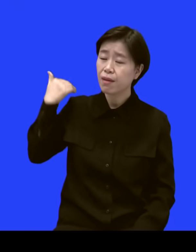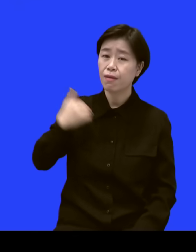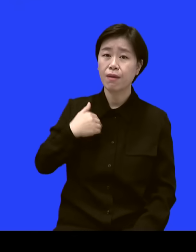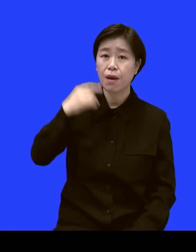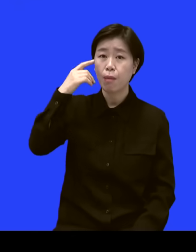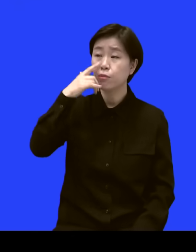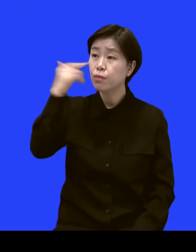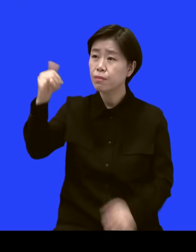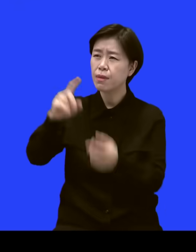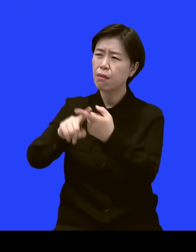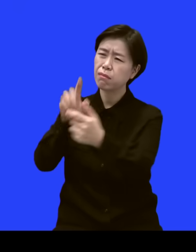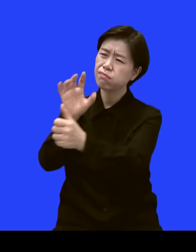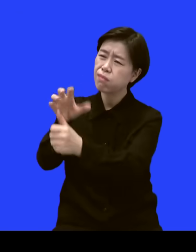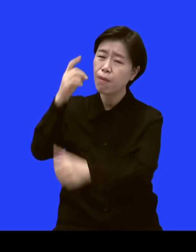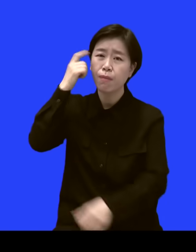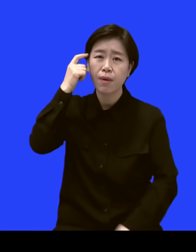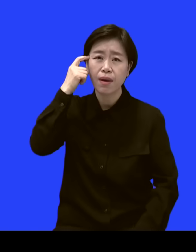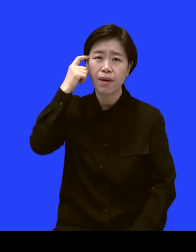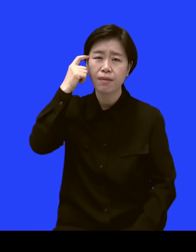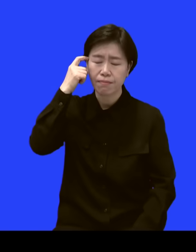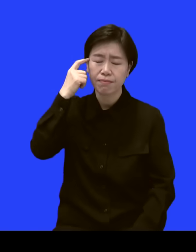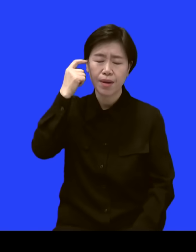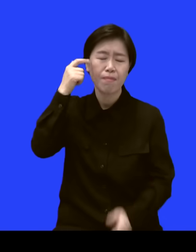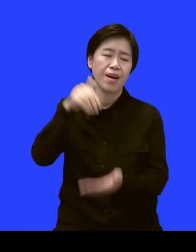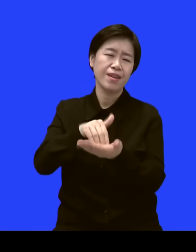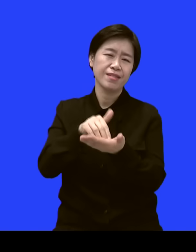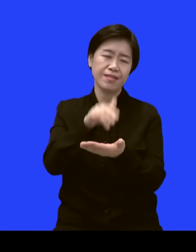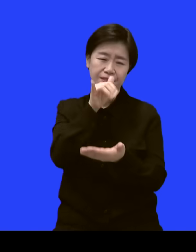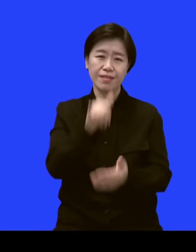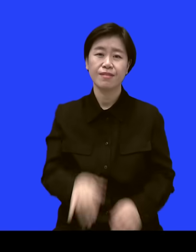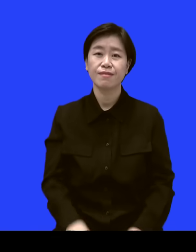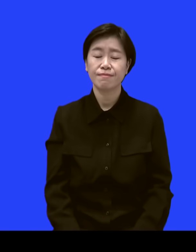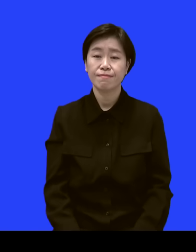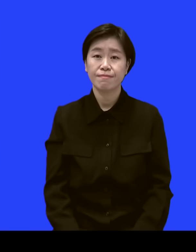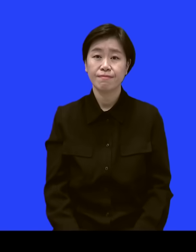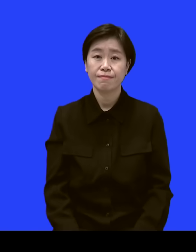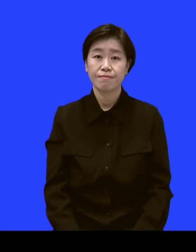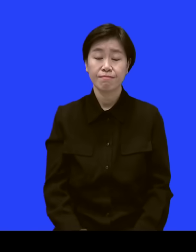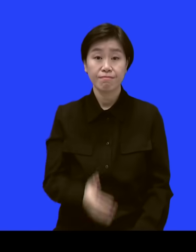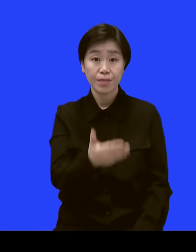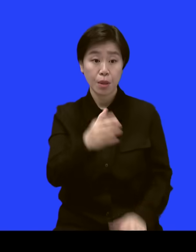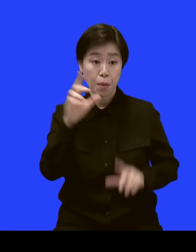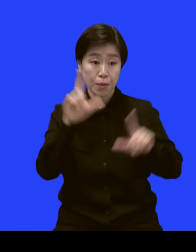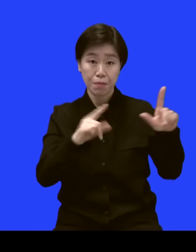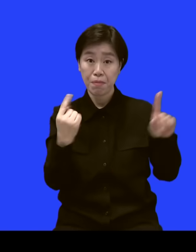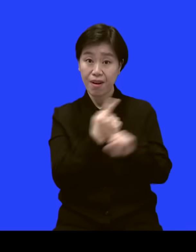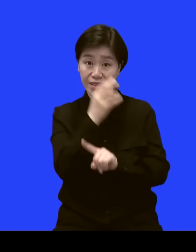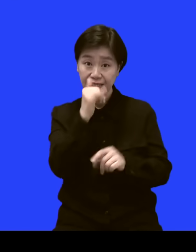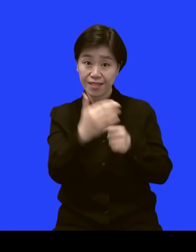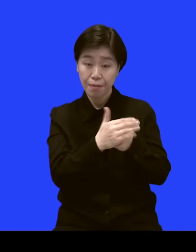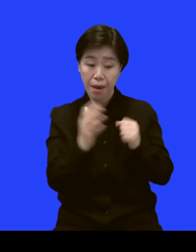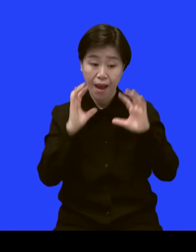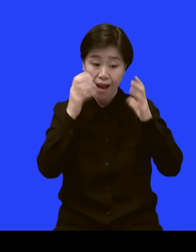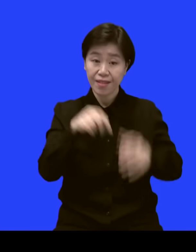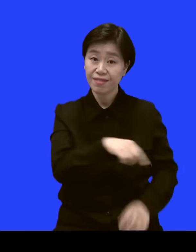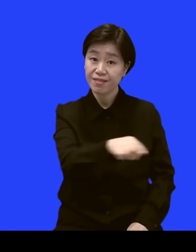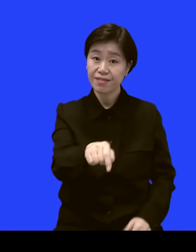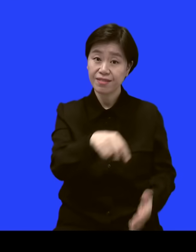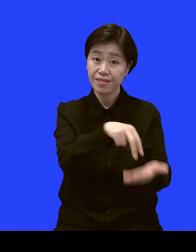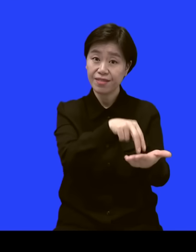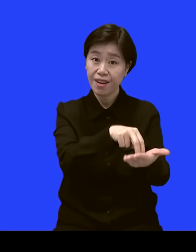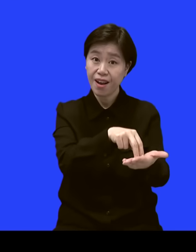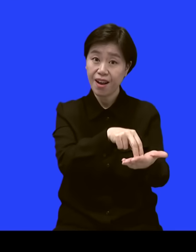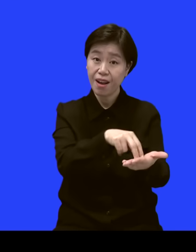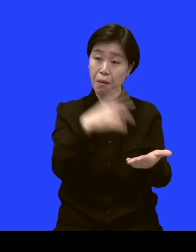생각이 들어요. 그 엄마로서의 또 모습도 많이 변하시면서 아이들도 엄청 좋아했을 것 좋아하겠죠. 같아요. 아이들 반응은 그렇죠. 어땠어요?